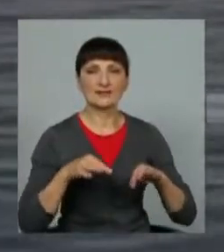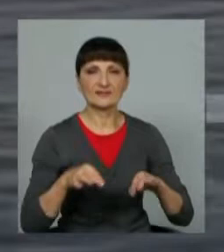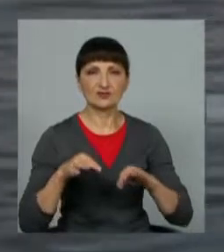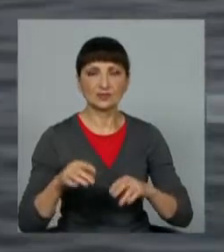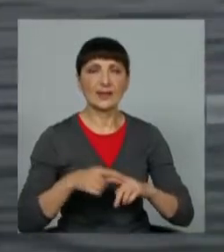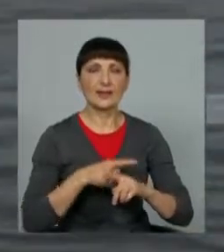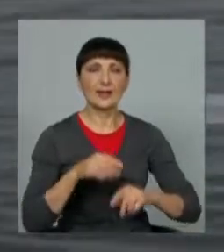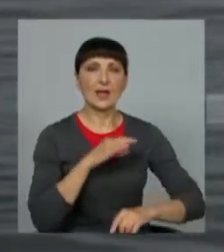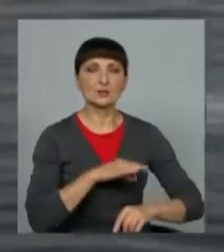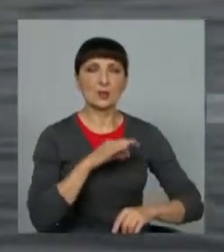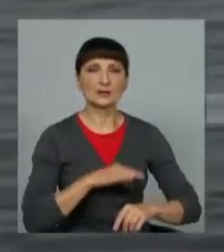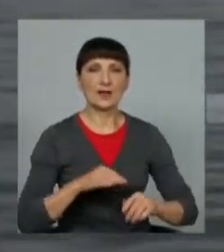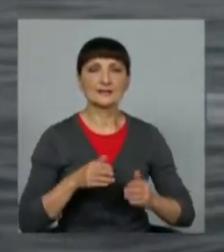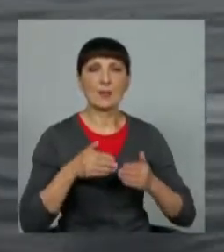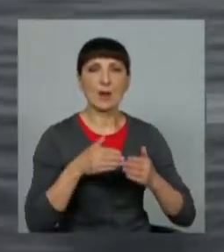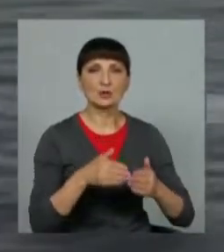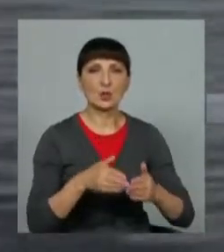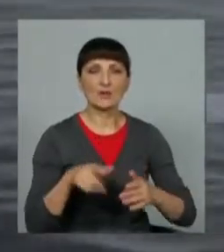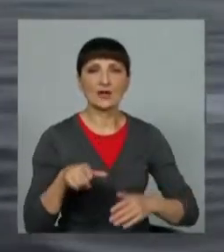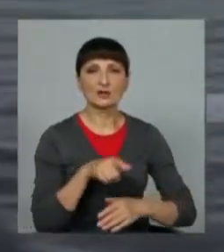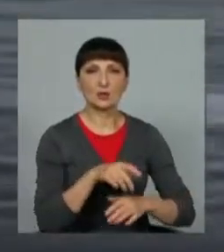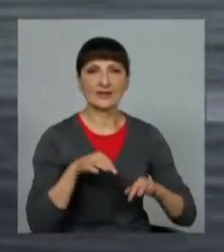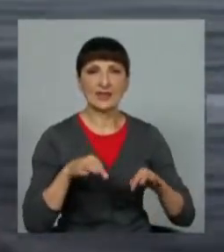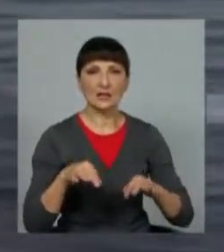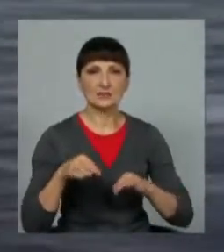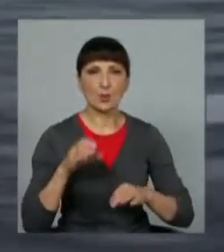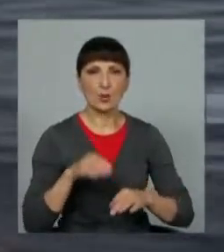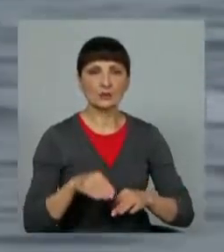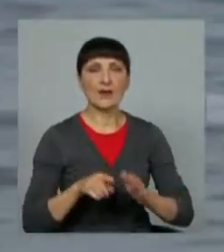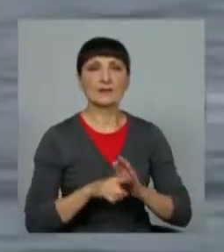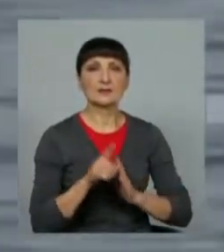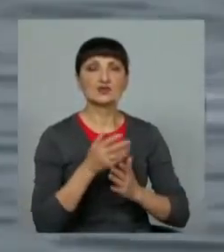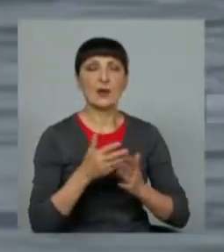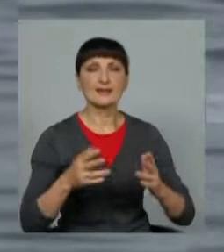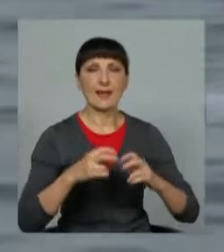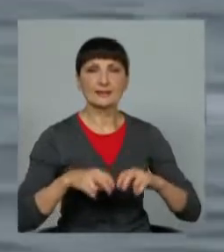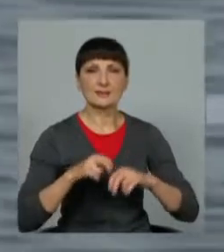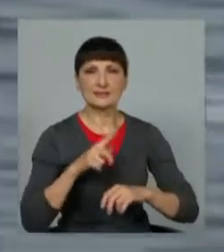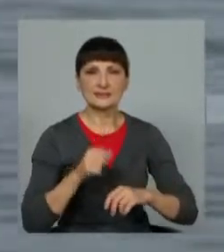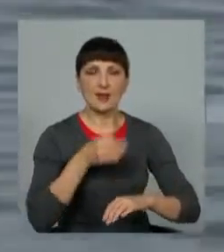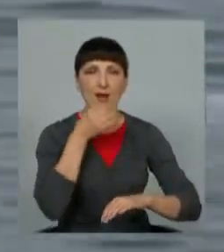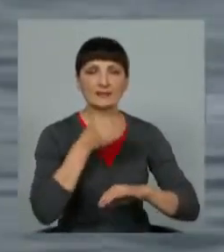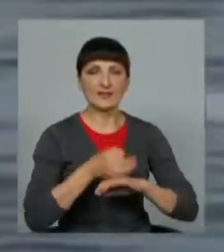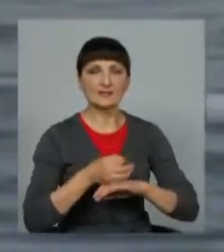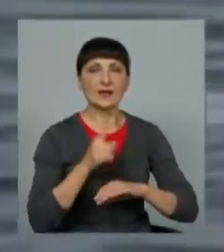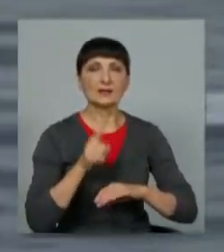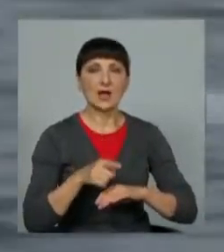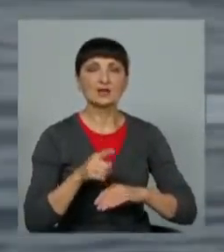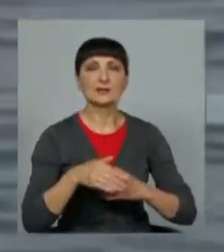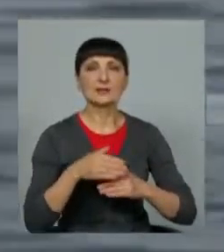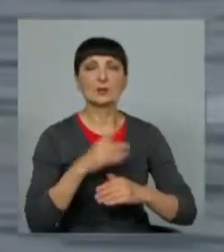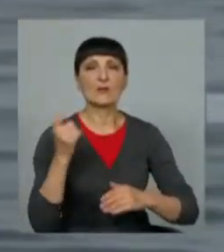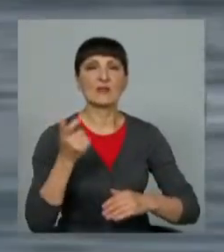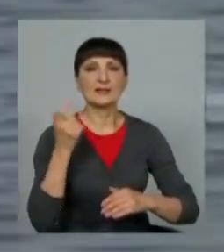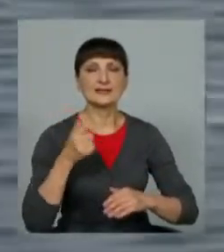или эксплуатации морского или речного транспорта». Назначен ряд экспертиз к ответственности. Также хотят привлечь